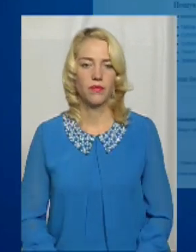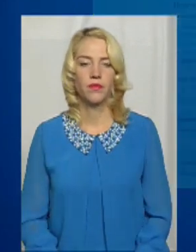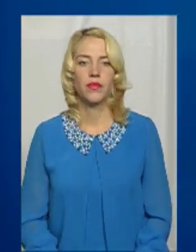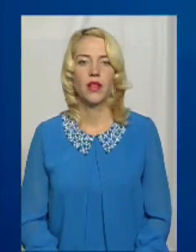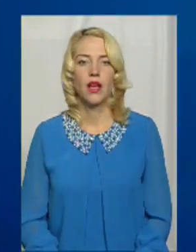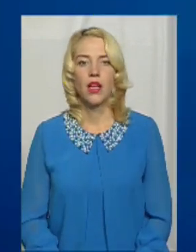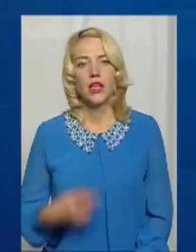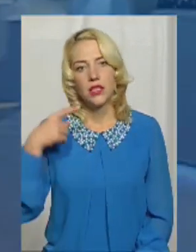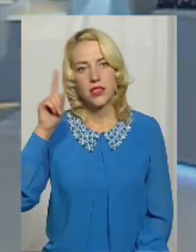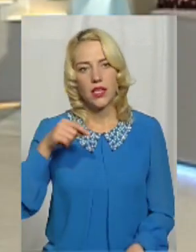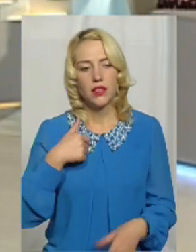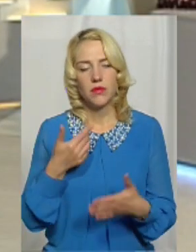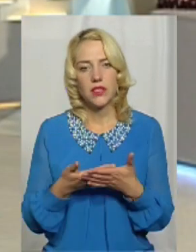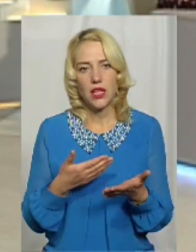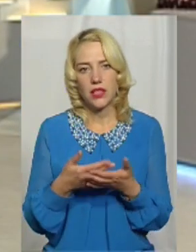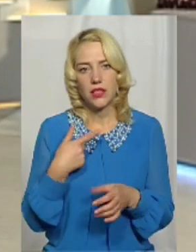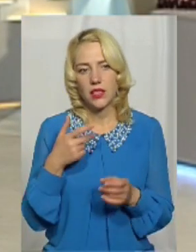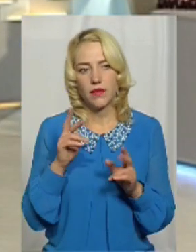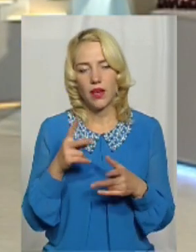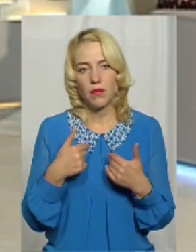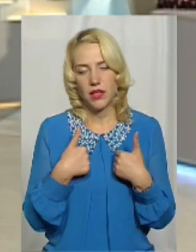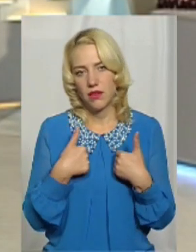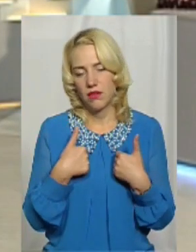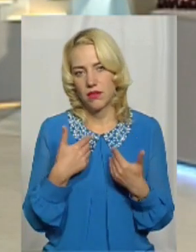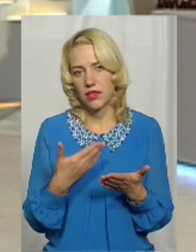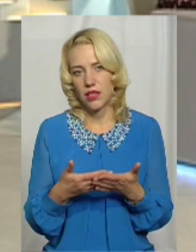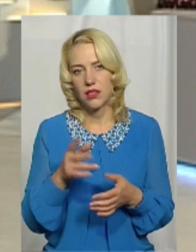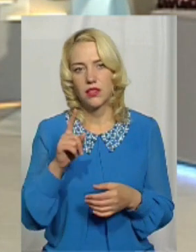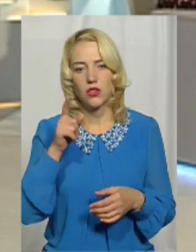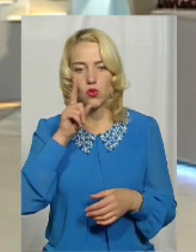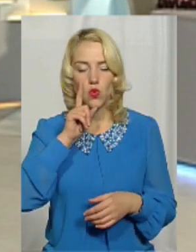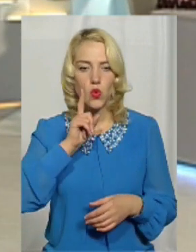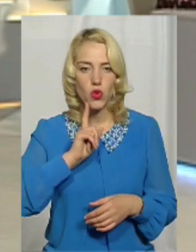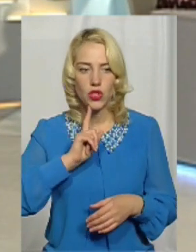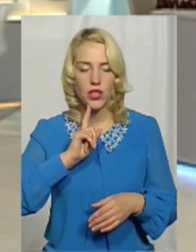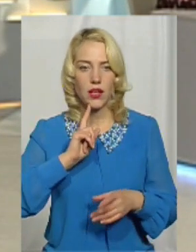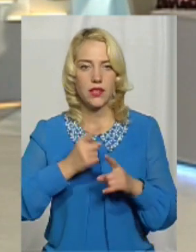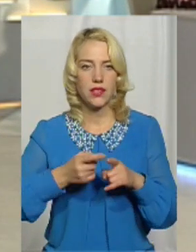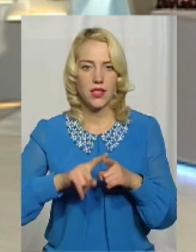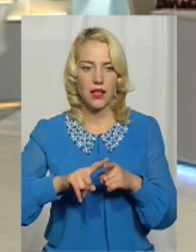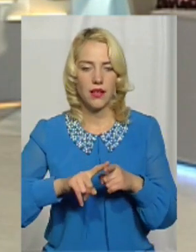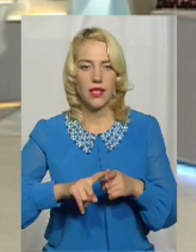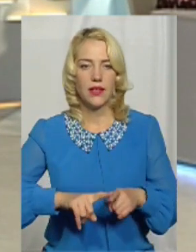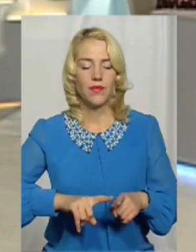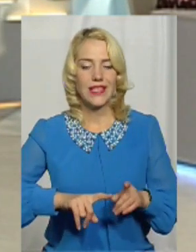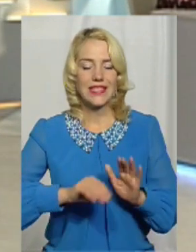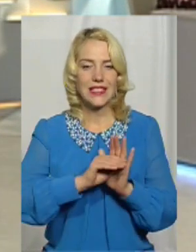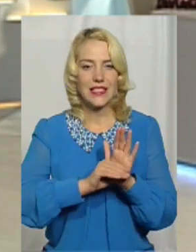Знаєте, здається мені, як мені видається, досить зручна ця